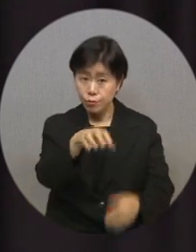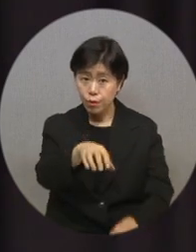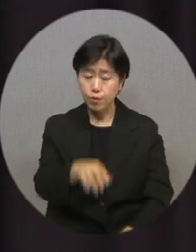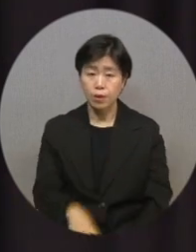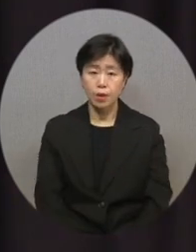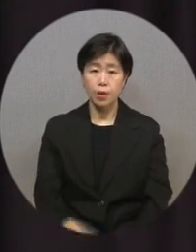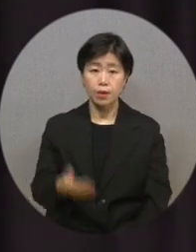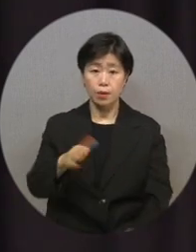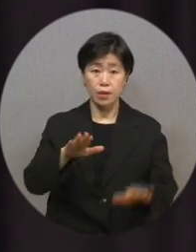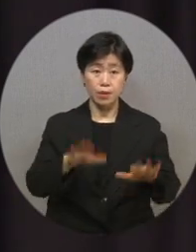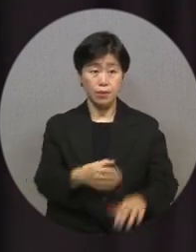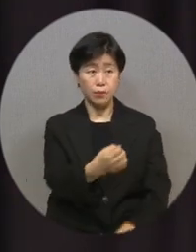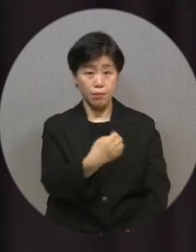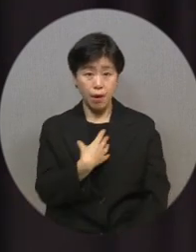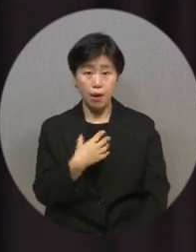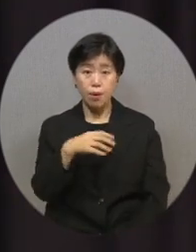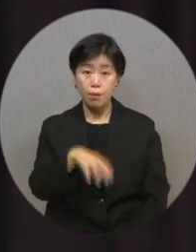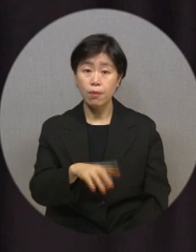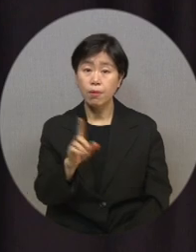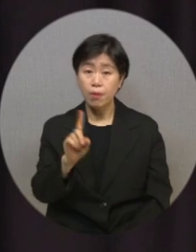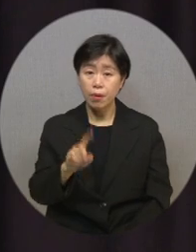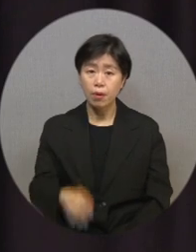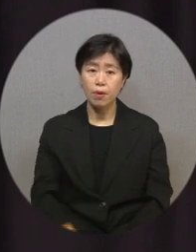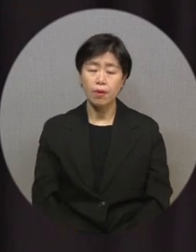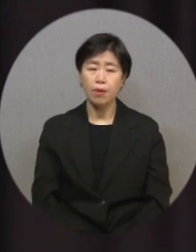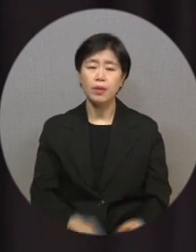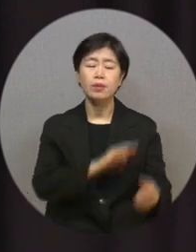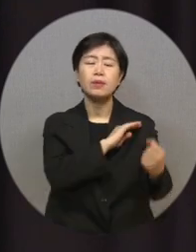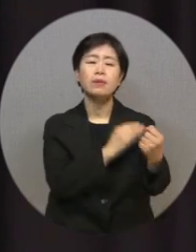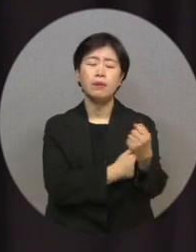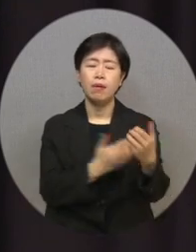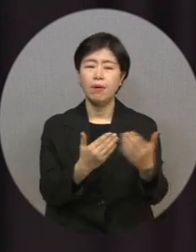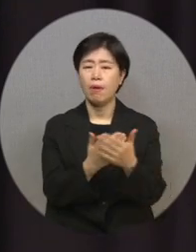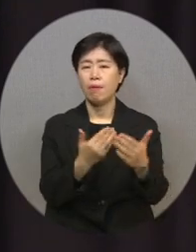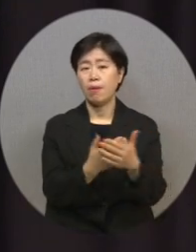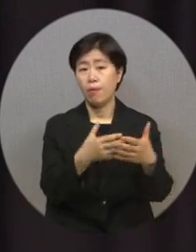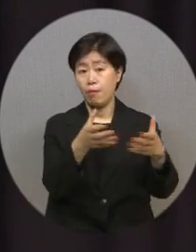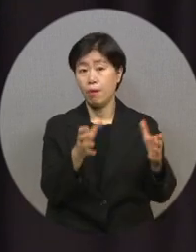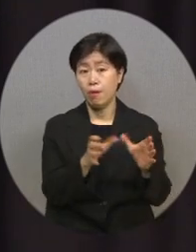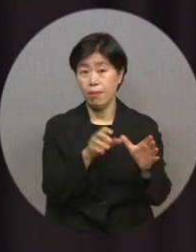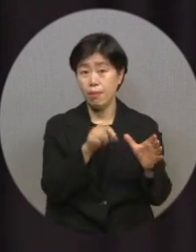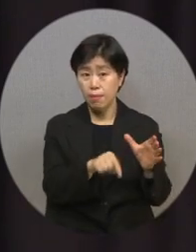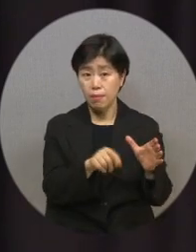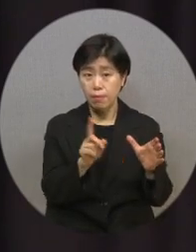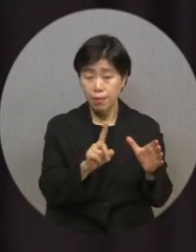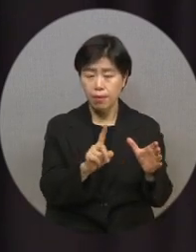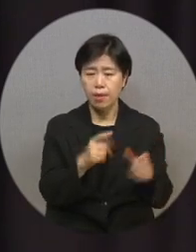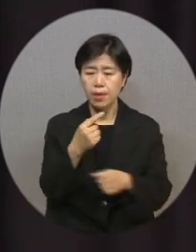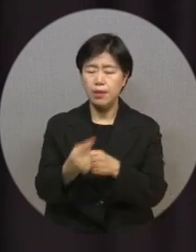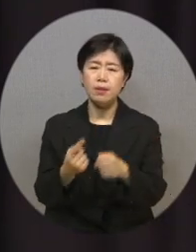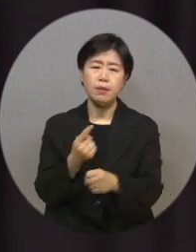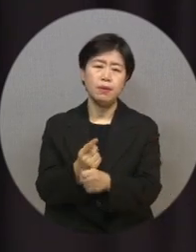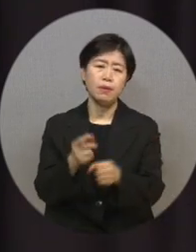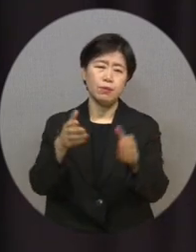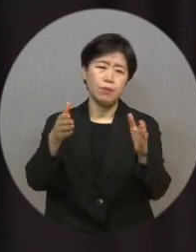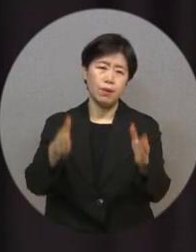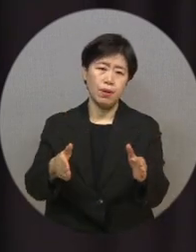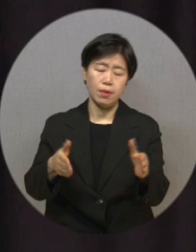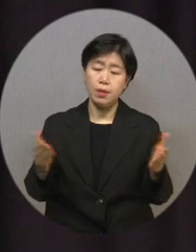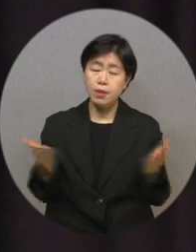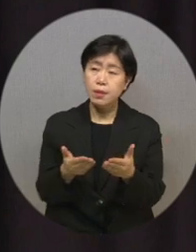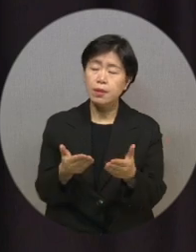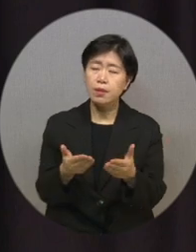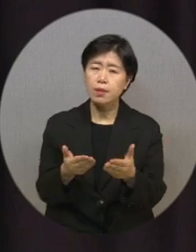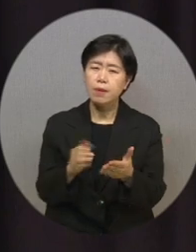직업 능력 개발원은 실은 보통 이제 1년 정도의 기간을 가지고 조금 집중적으로 직업 훈련을 받을 수 있는